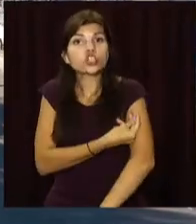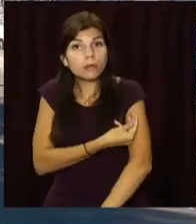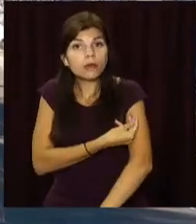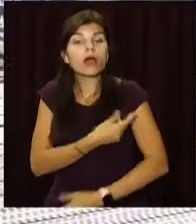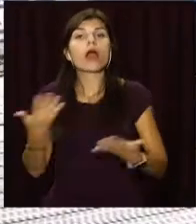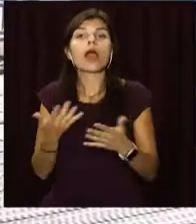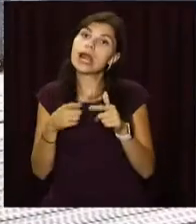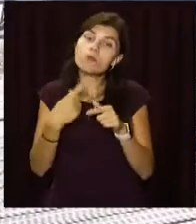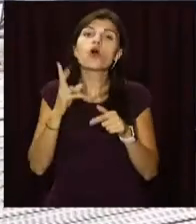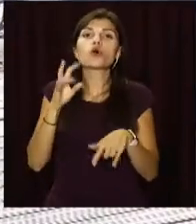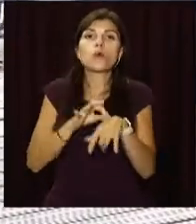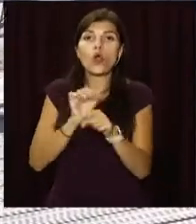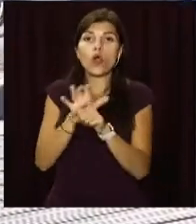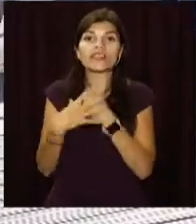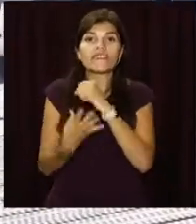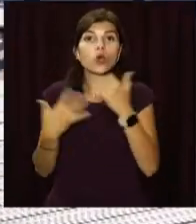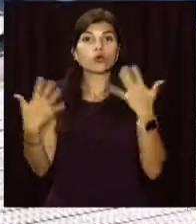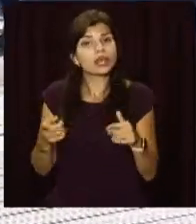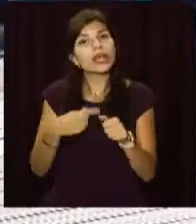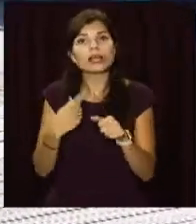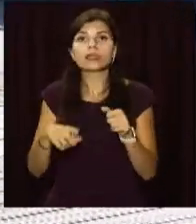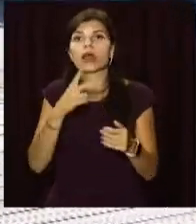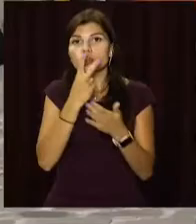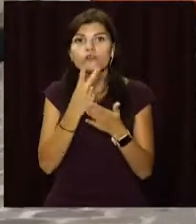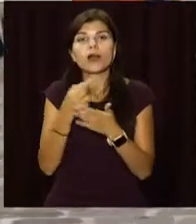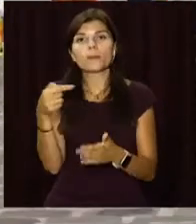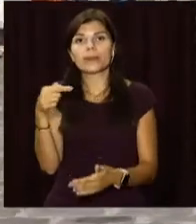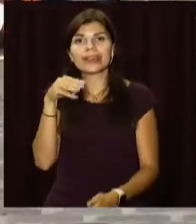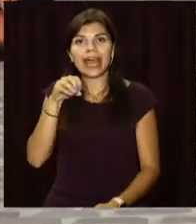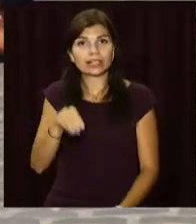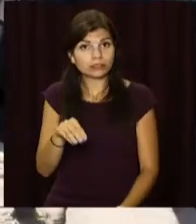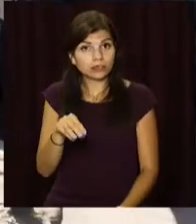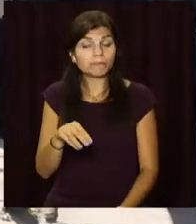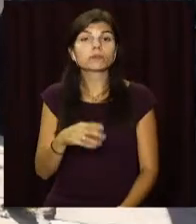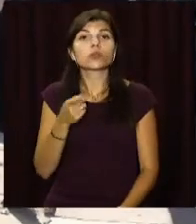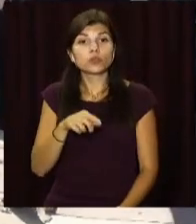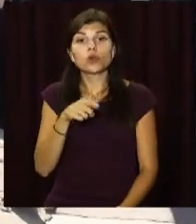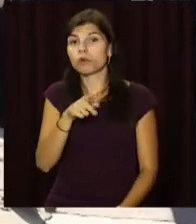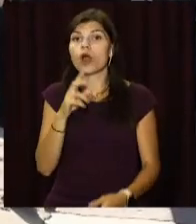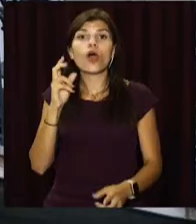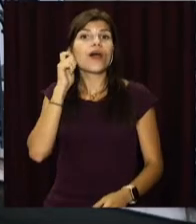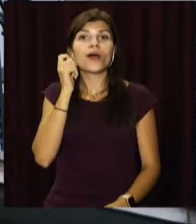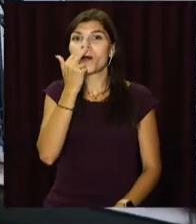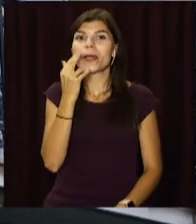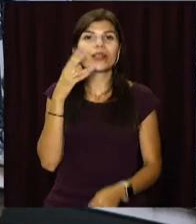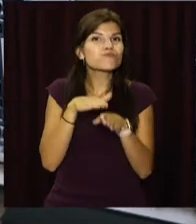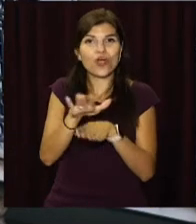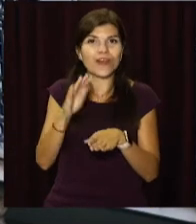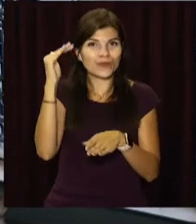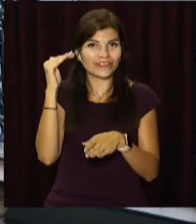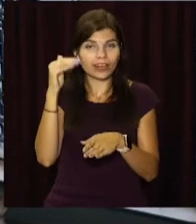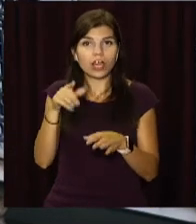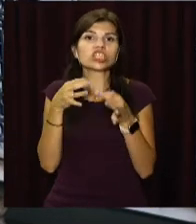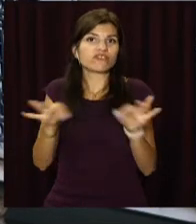які перехворіли COVID-19 або за наявності негативного тесту. Натомість неповнолітніх французів звільнили